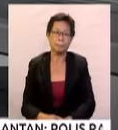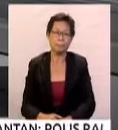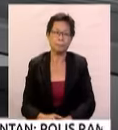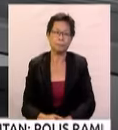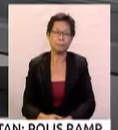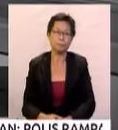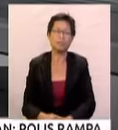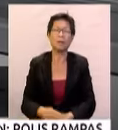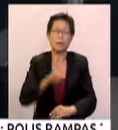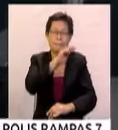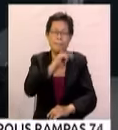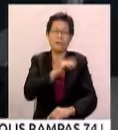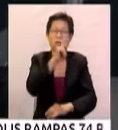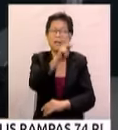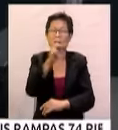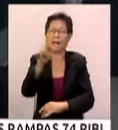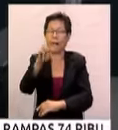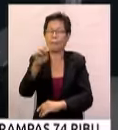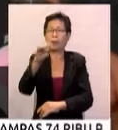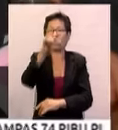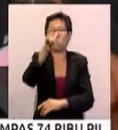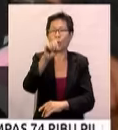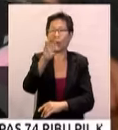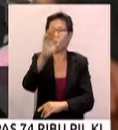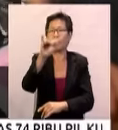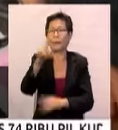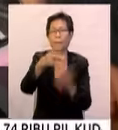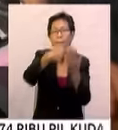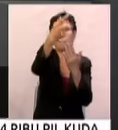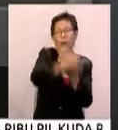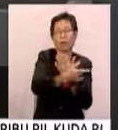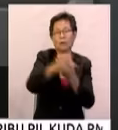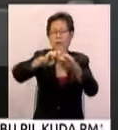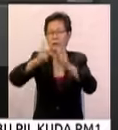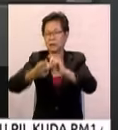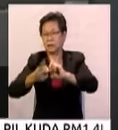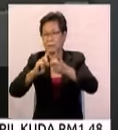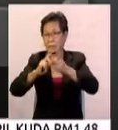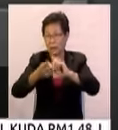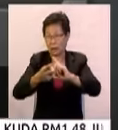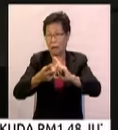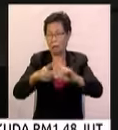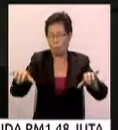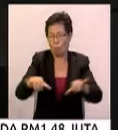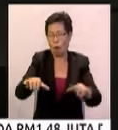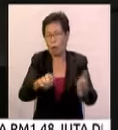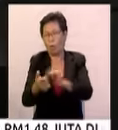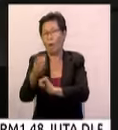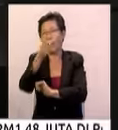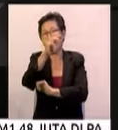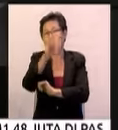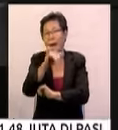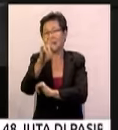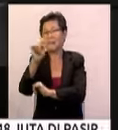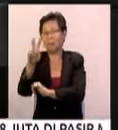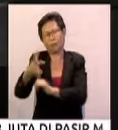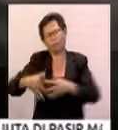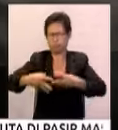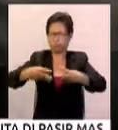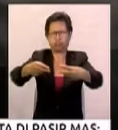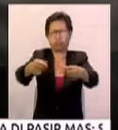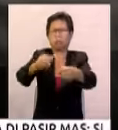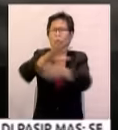Jelas Menteri Komunikasi dan Multimedia Gobind Singh Deo, projek pendigitalan penyiaran nasional yang dilaksanakan oleh MyTV berjalan lancar